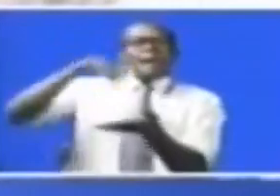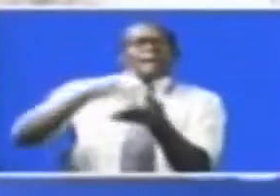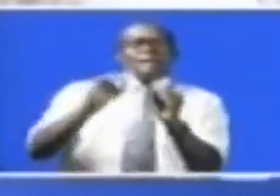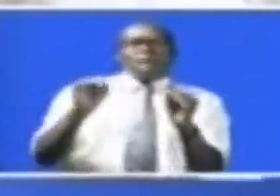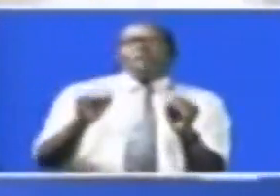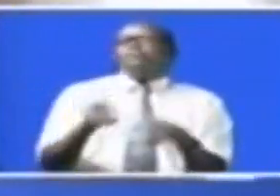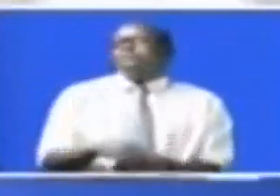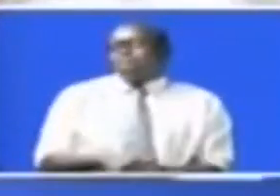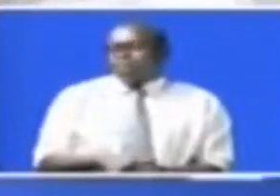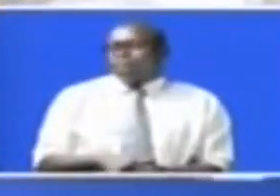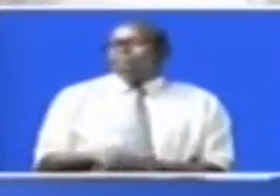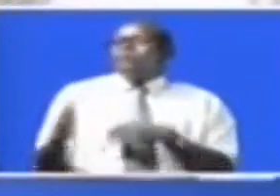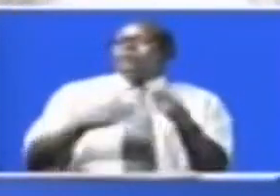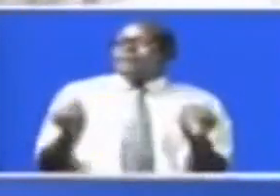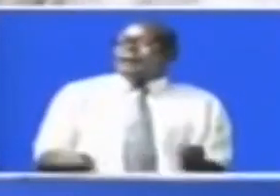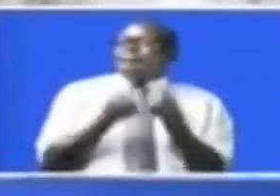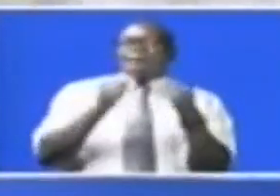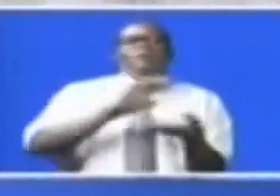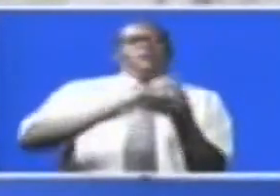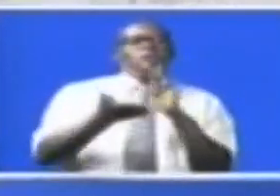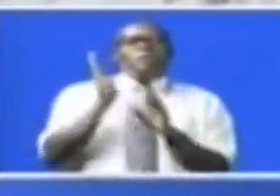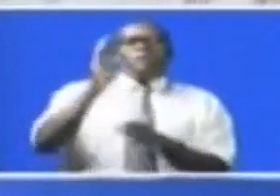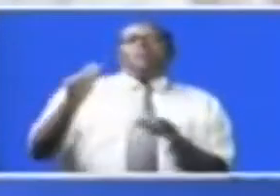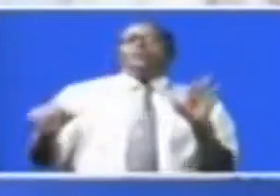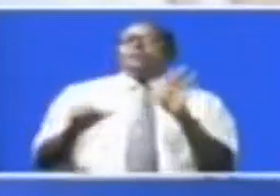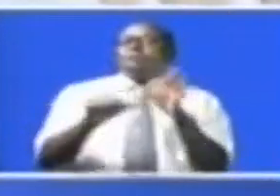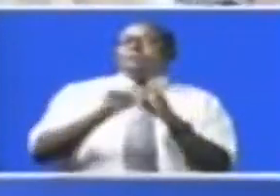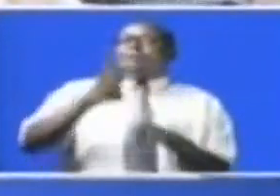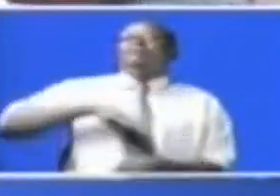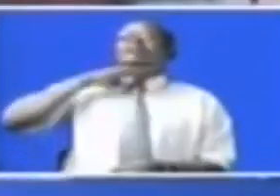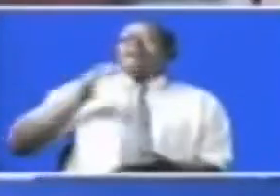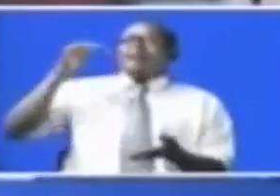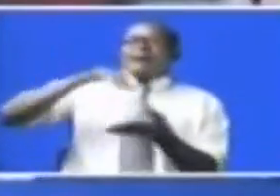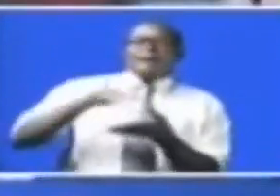Hata ukame kikweko, watu wetu hatakuwa na shida ambao wako nao sasa.